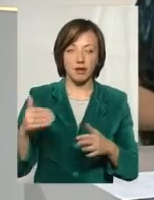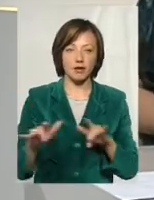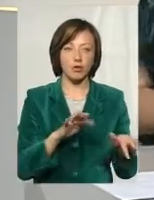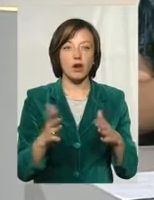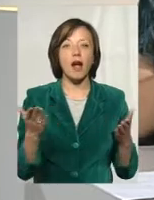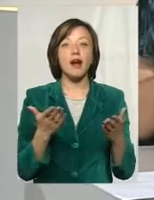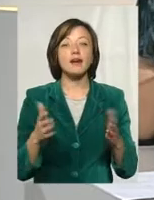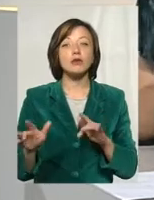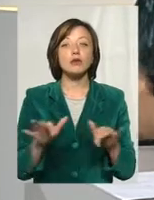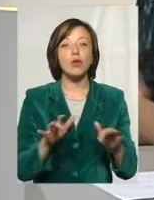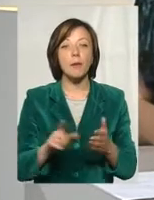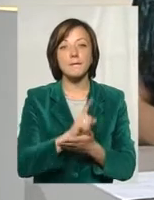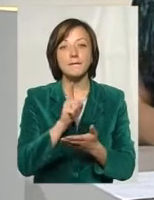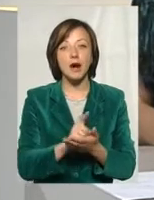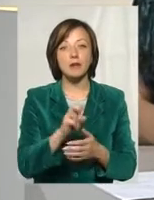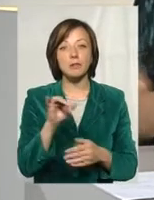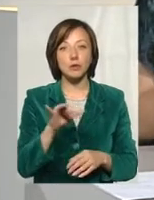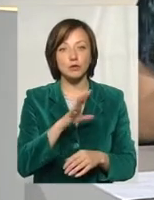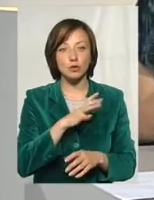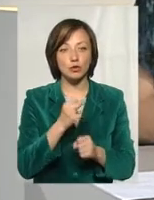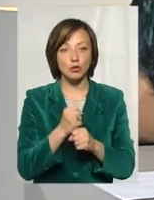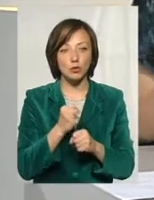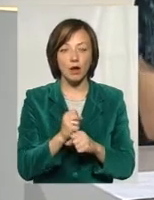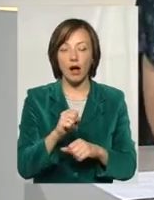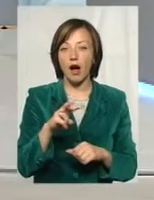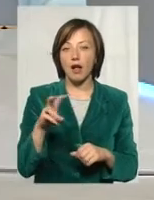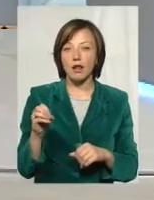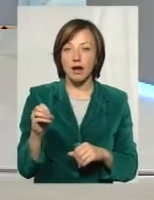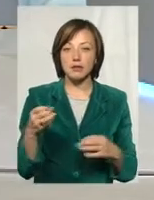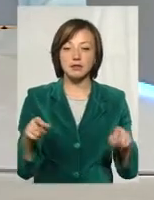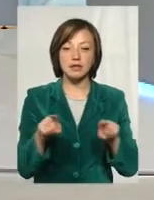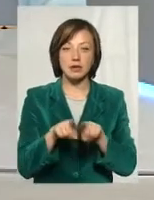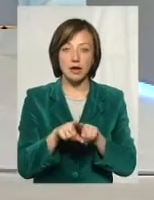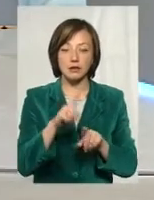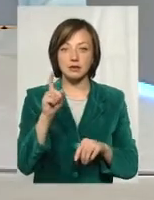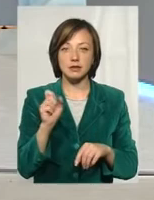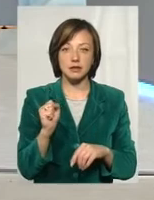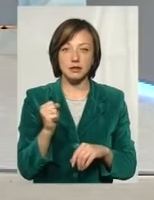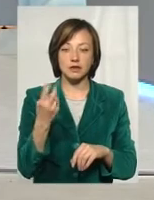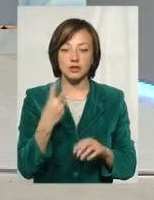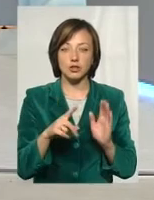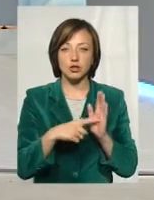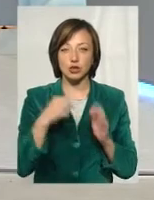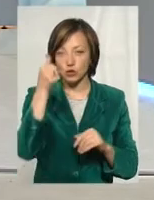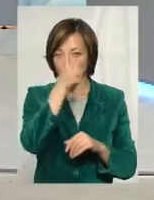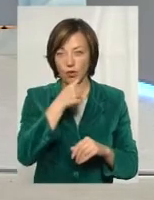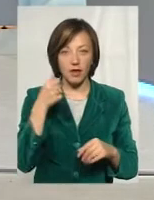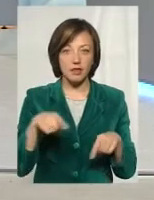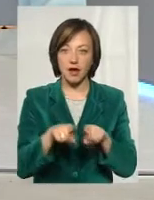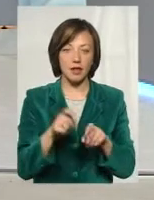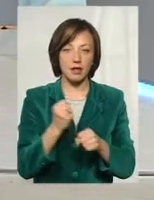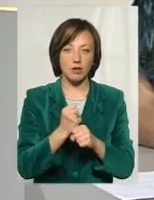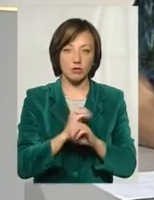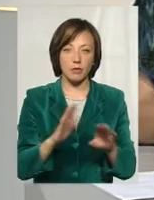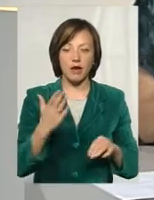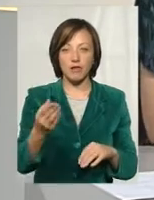Які кроки мали би бути зроблені, але так за 26 років і не зроблені?